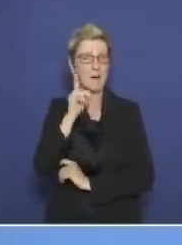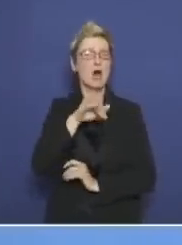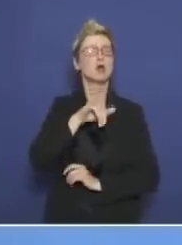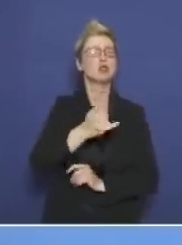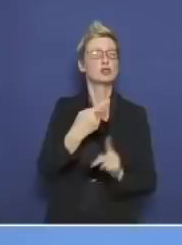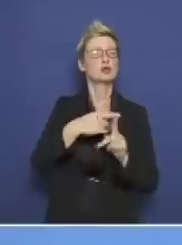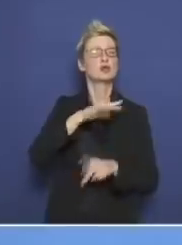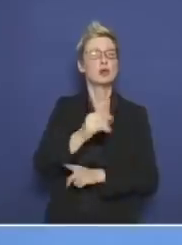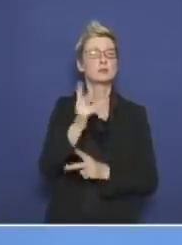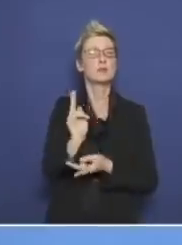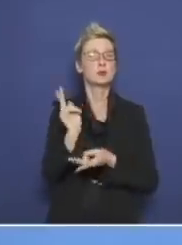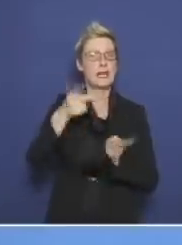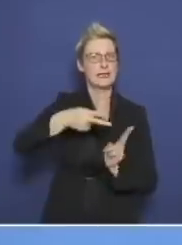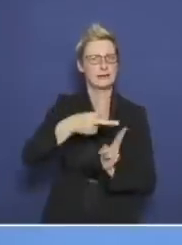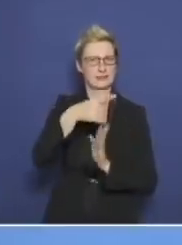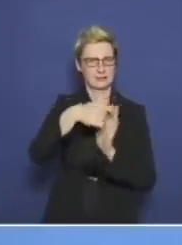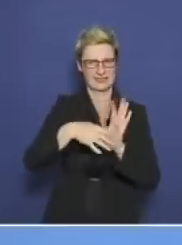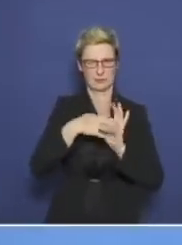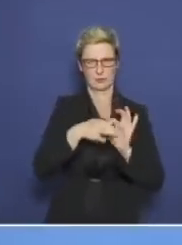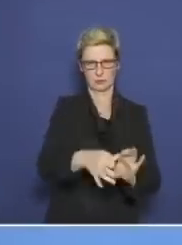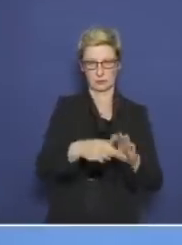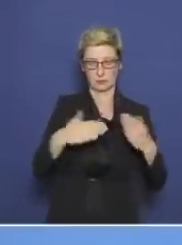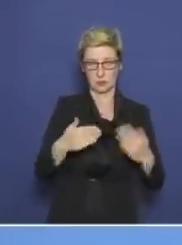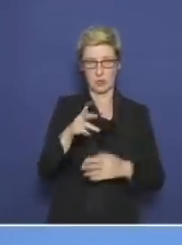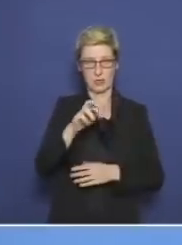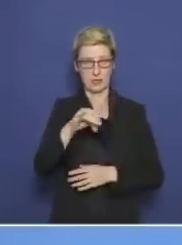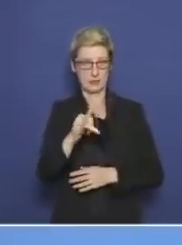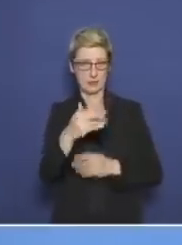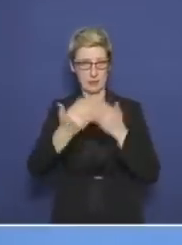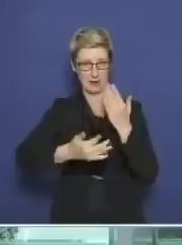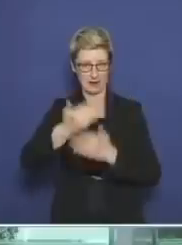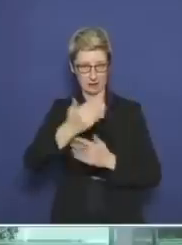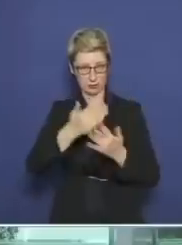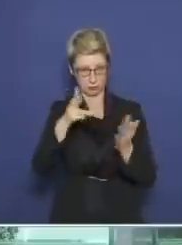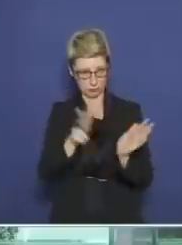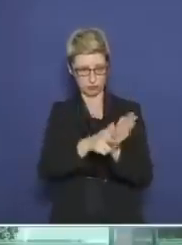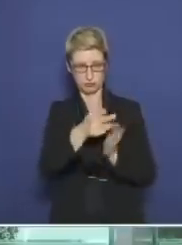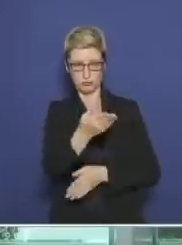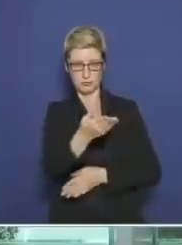angekündigt liefert. Teilt das Robert-Koch-Institut diese Berechnung?